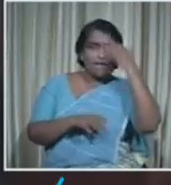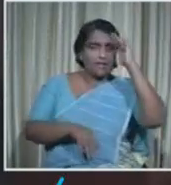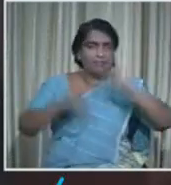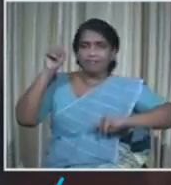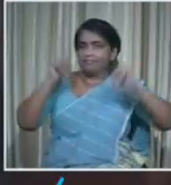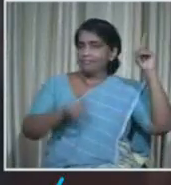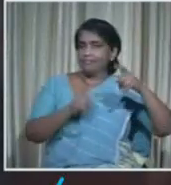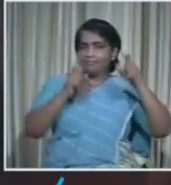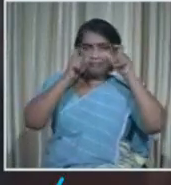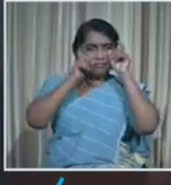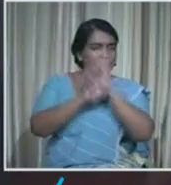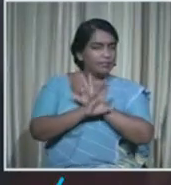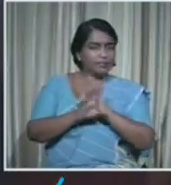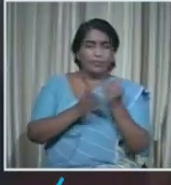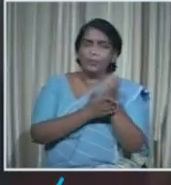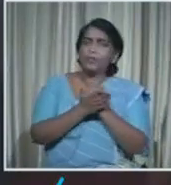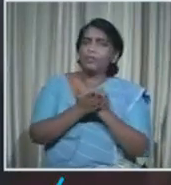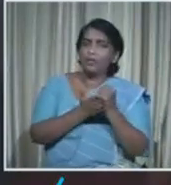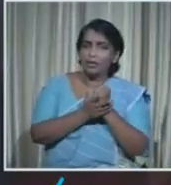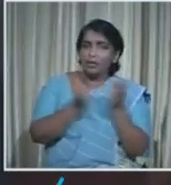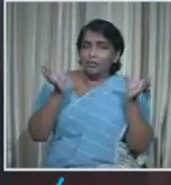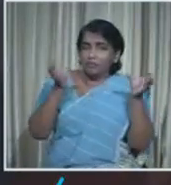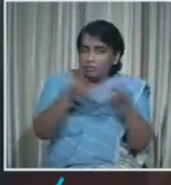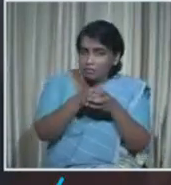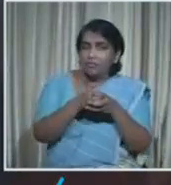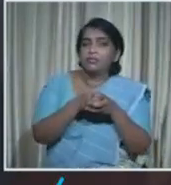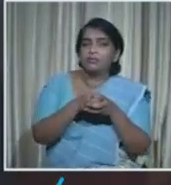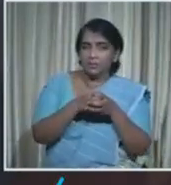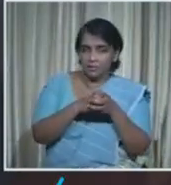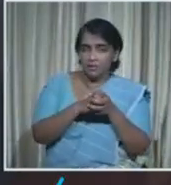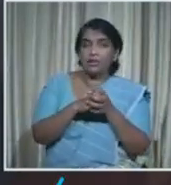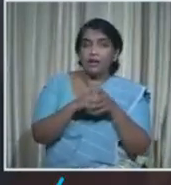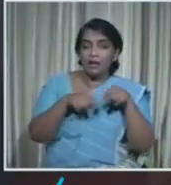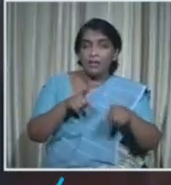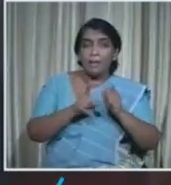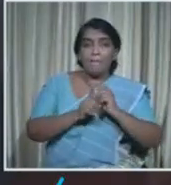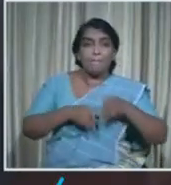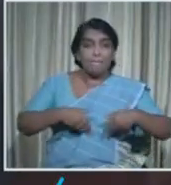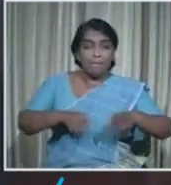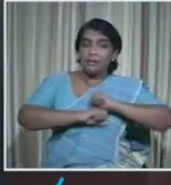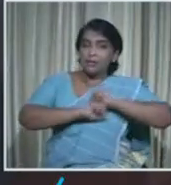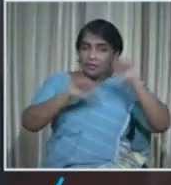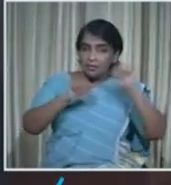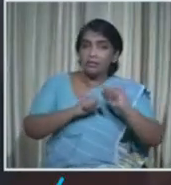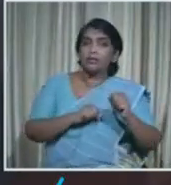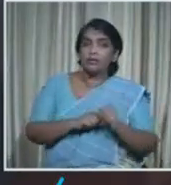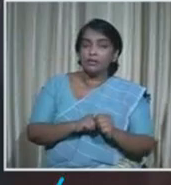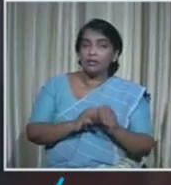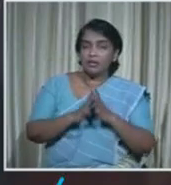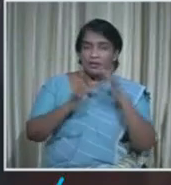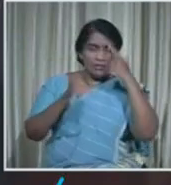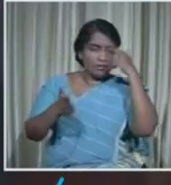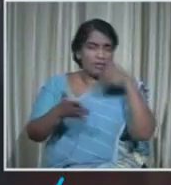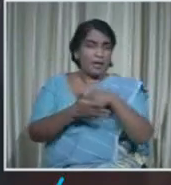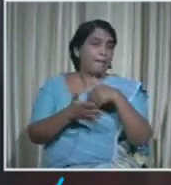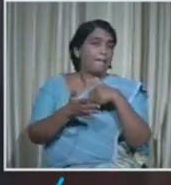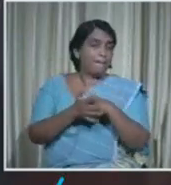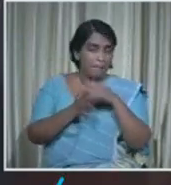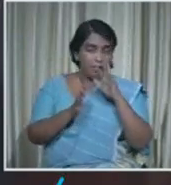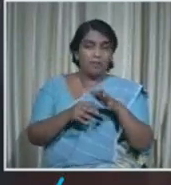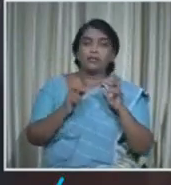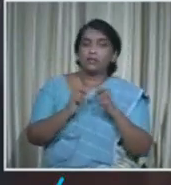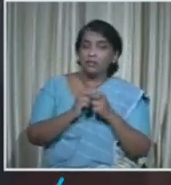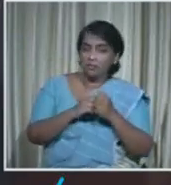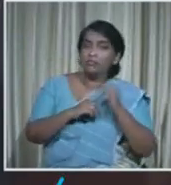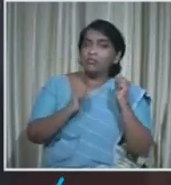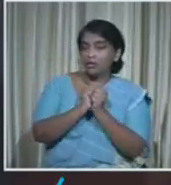නැතුව සියලු දෙනා එක පොදියකට ඇවිල්ලා අද පාරට බැලලා කියනවා ඒගොල්ලෝ විශාල පීඩනයකින් ඉන්නේ ඒ නිසා යම්